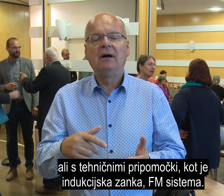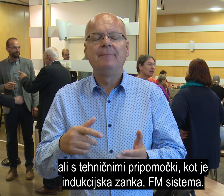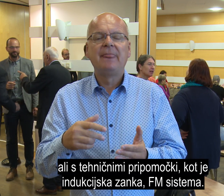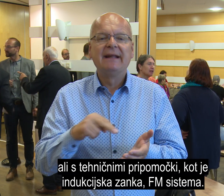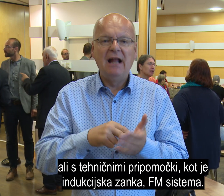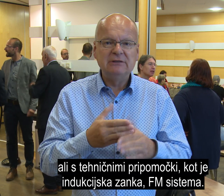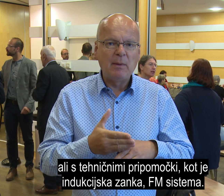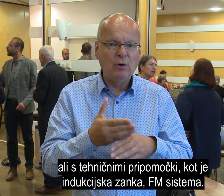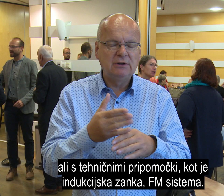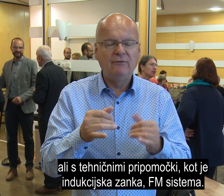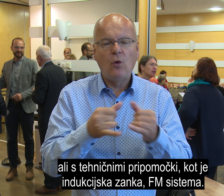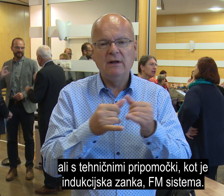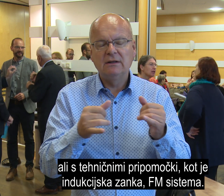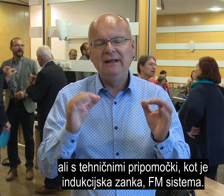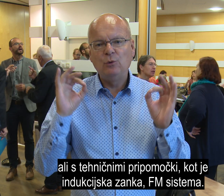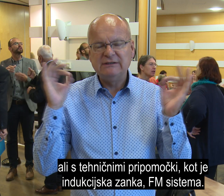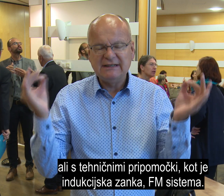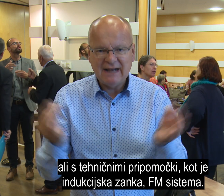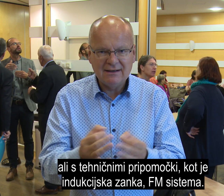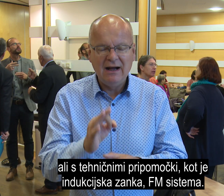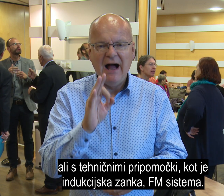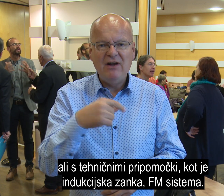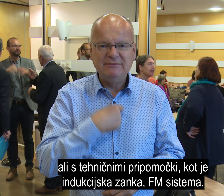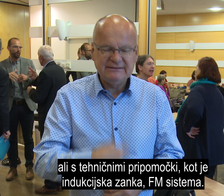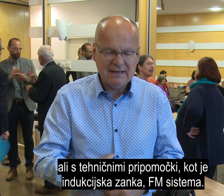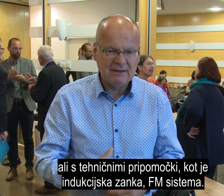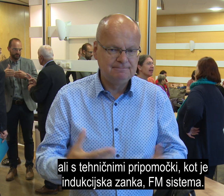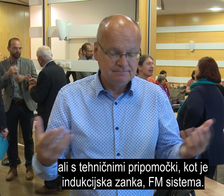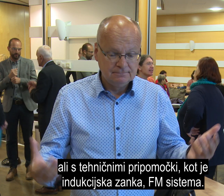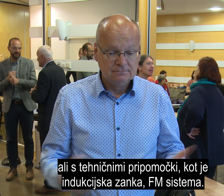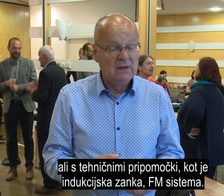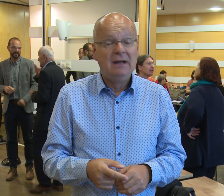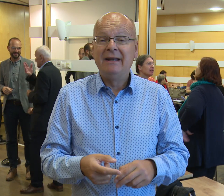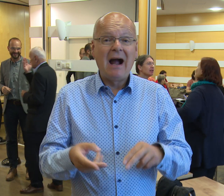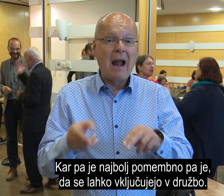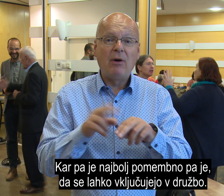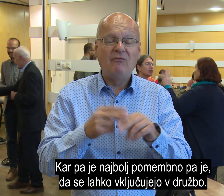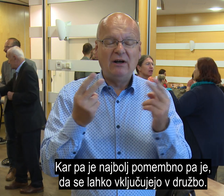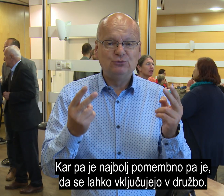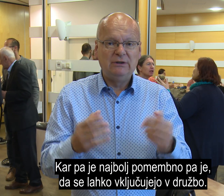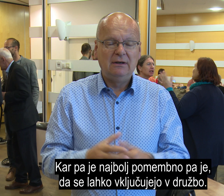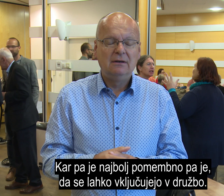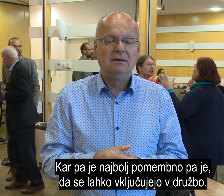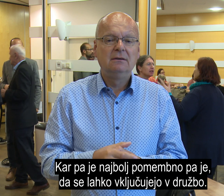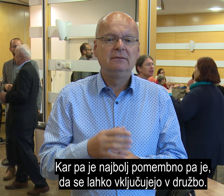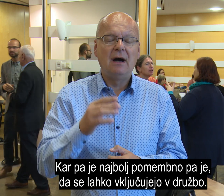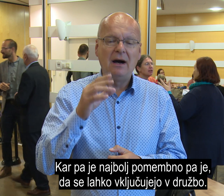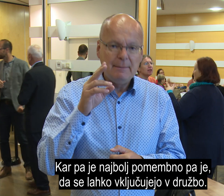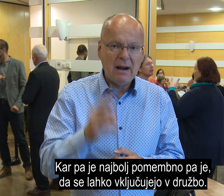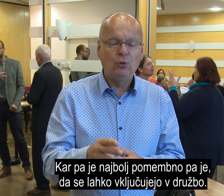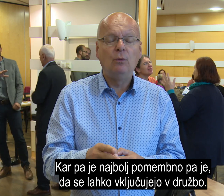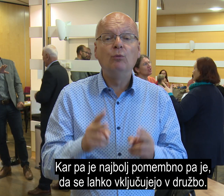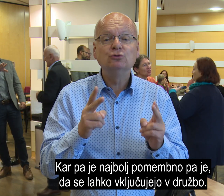znakovni jezik, ali tehnični pripomočki v obliki indukcijske zanke, FM sistema. In kaj je